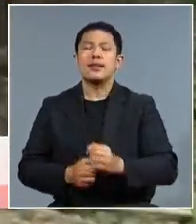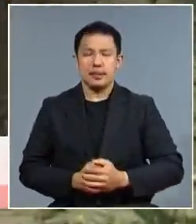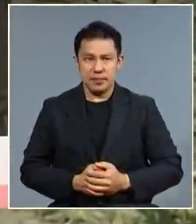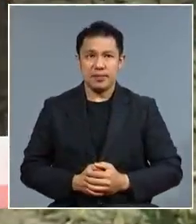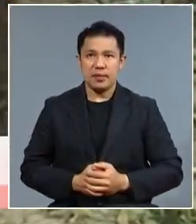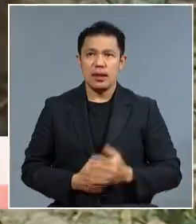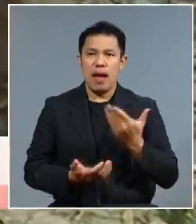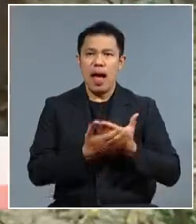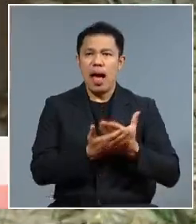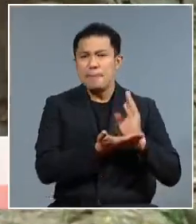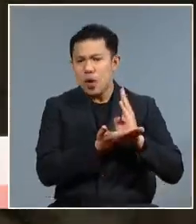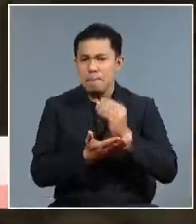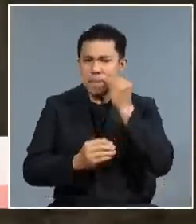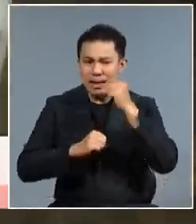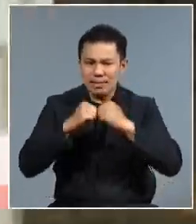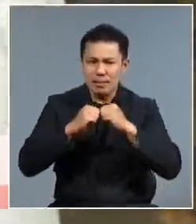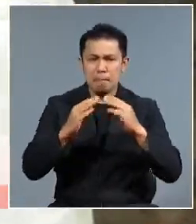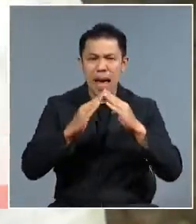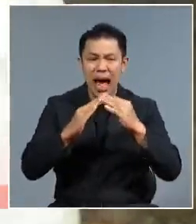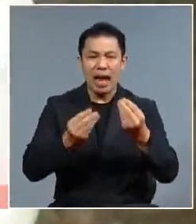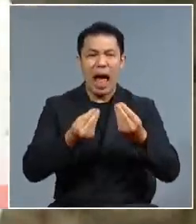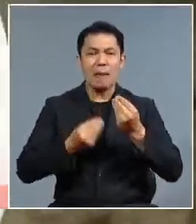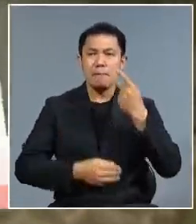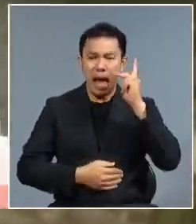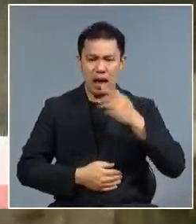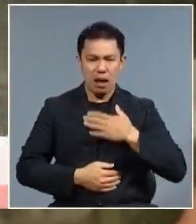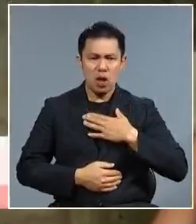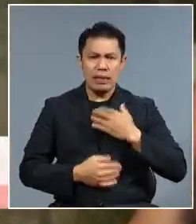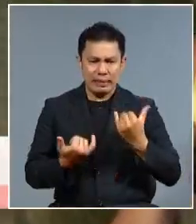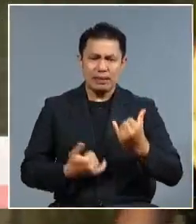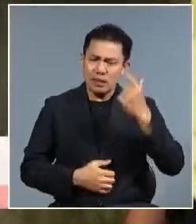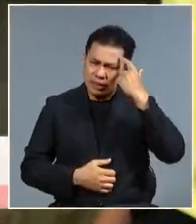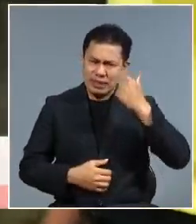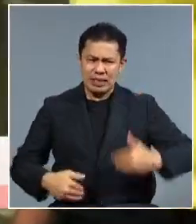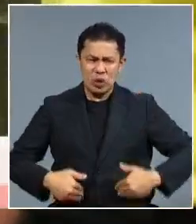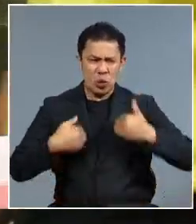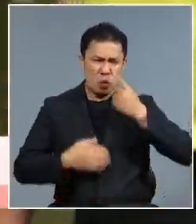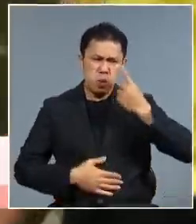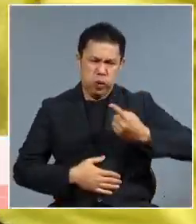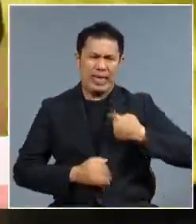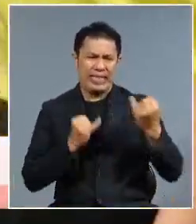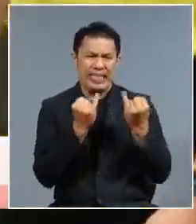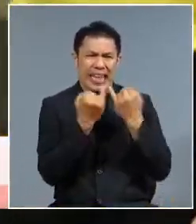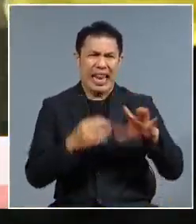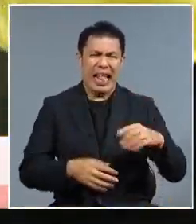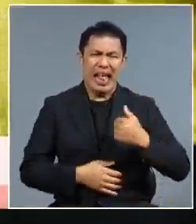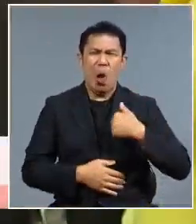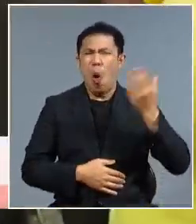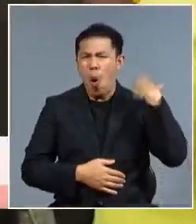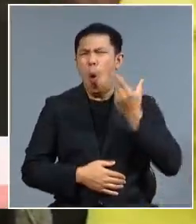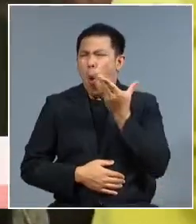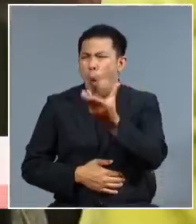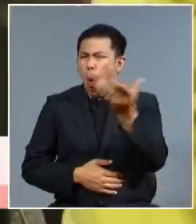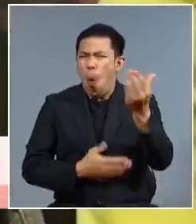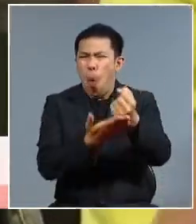ร่วมบริจาคช่วยสร้างบ้านให้กับทางป้าแม้ว่าวันนี้เนี่ยจะคุ้นชินกับความเป็นอยู่ในปัจจุบันแล้วหลังได้เคยร้องขอความช่วยเหลือจากหน่วยง